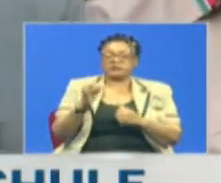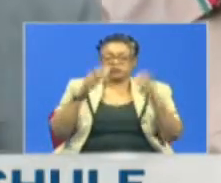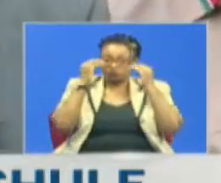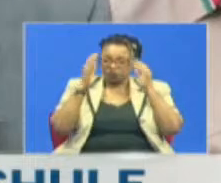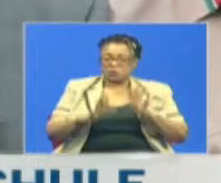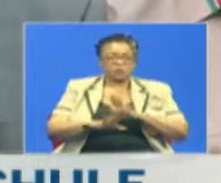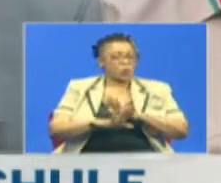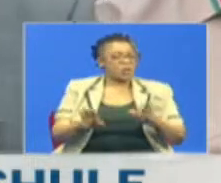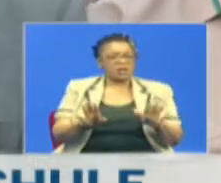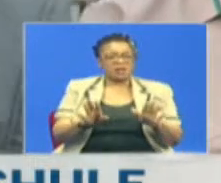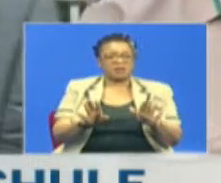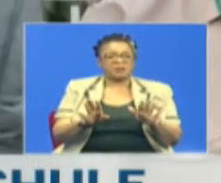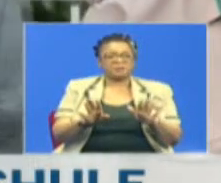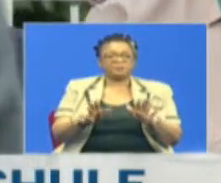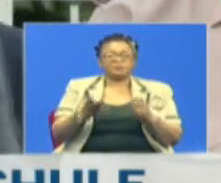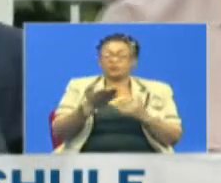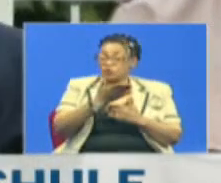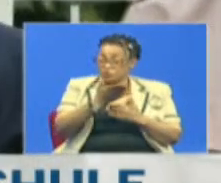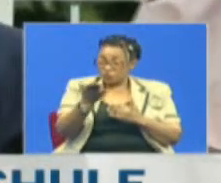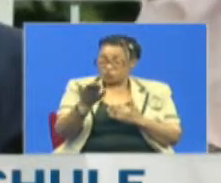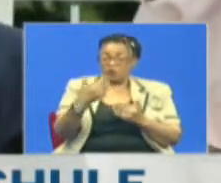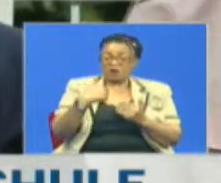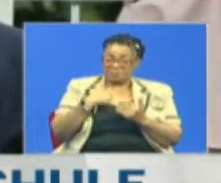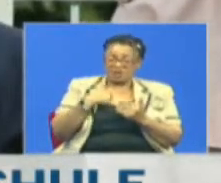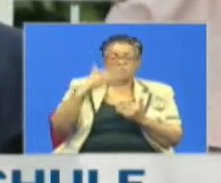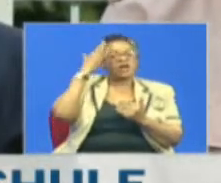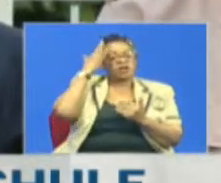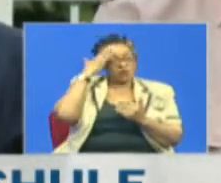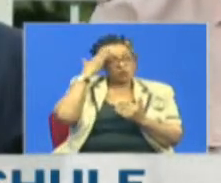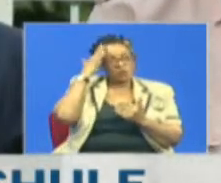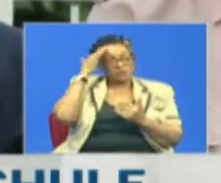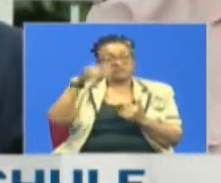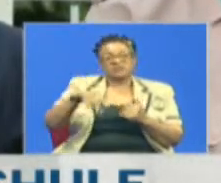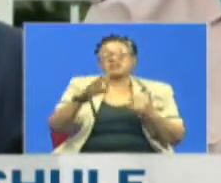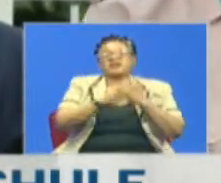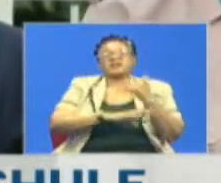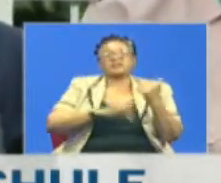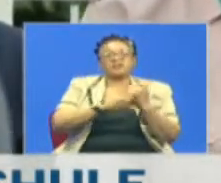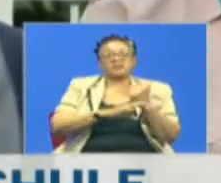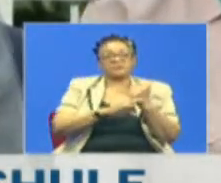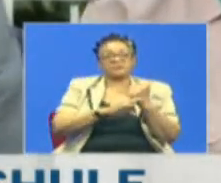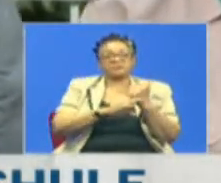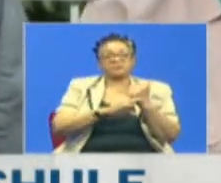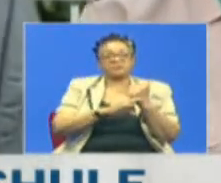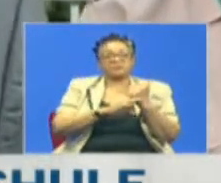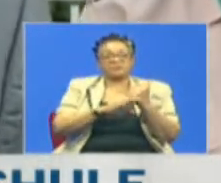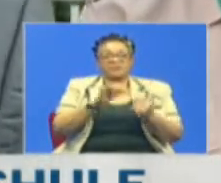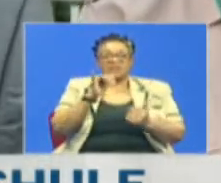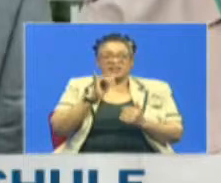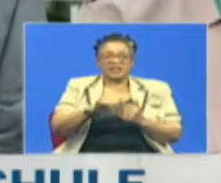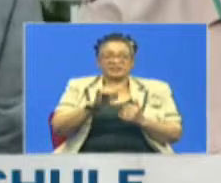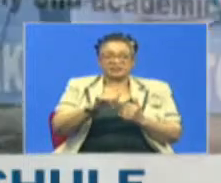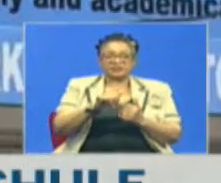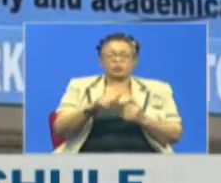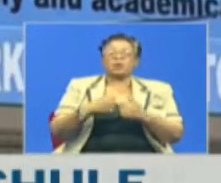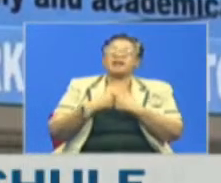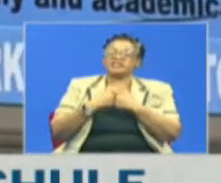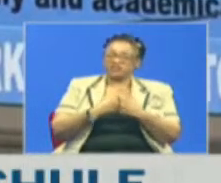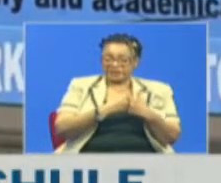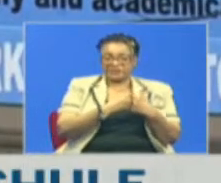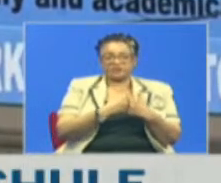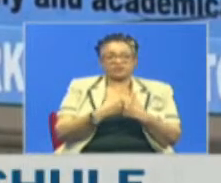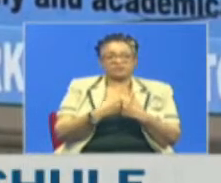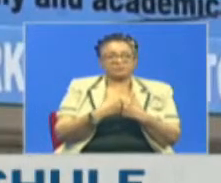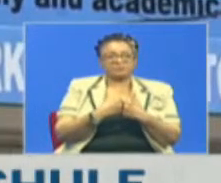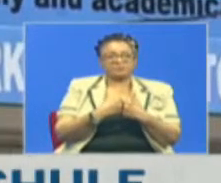And therefore, you know, and I know, and everybody knows in this country, that that is going to be a challenge.